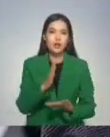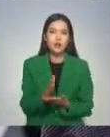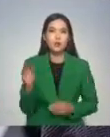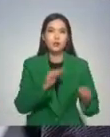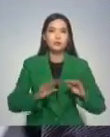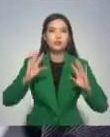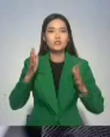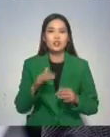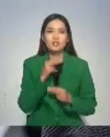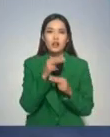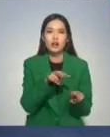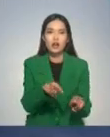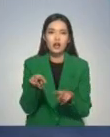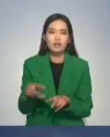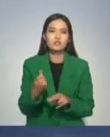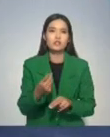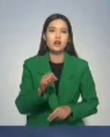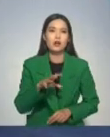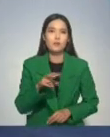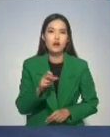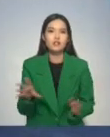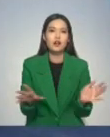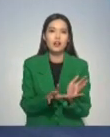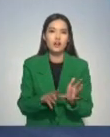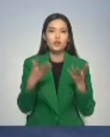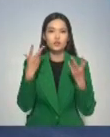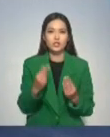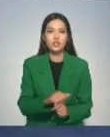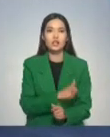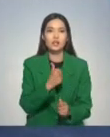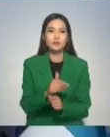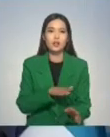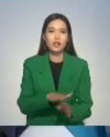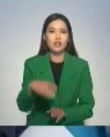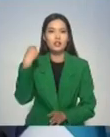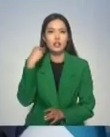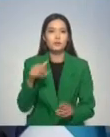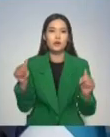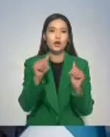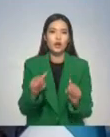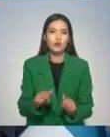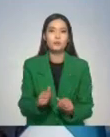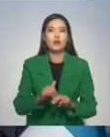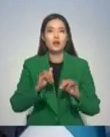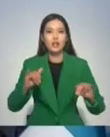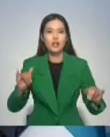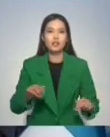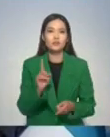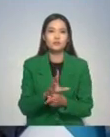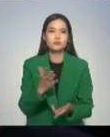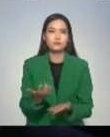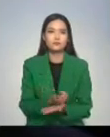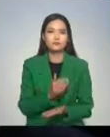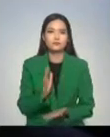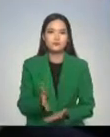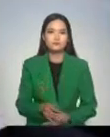құрылысын қадағалайды. Ол сондай-ақ аманаттың электоралдық кезеңнен кейінгі басты міндеті президенттік реформаларды одан әрі іске асыру болып